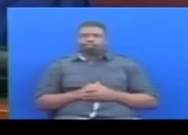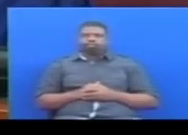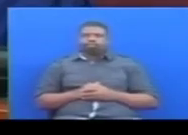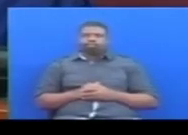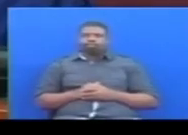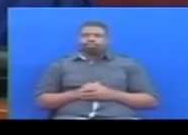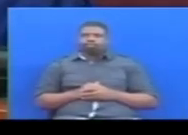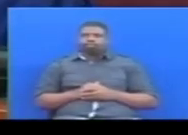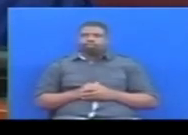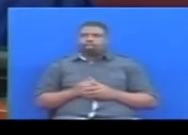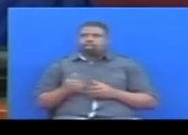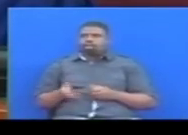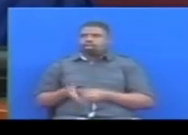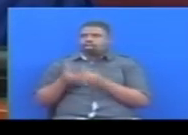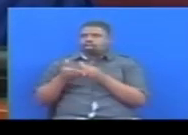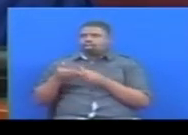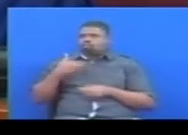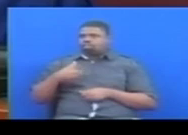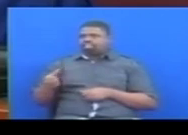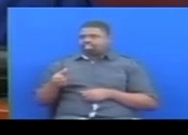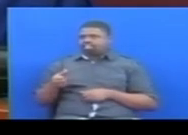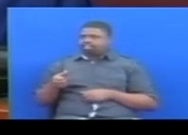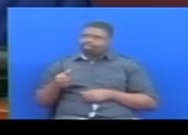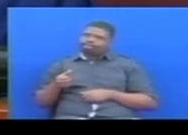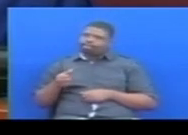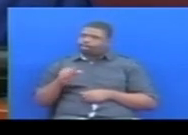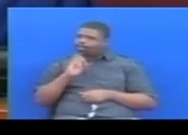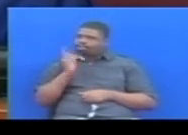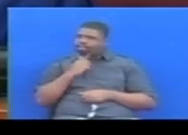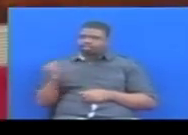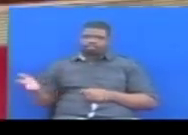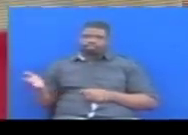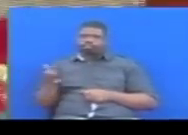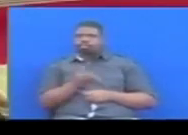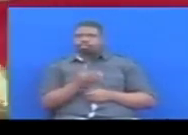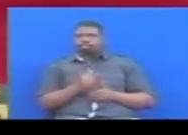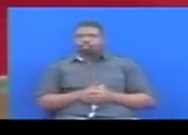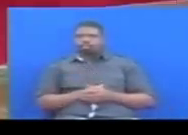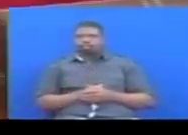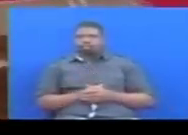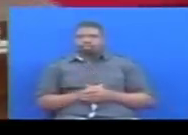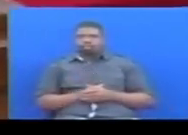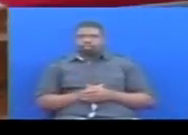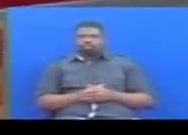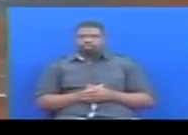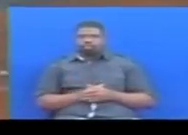Mheshimiwa Naibu Waziri wa Afya, Maendeleo ya Jamii, Jinsia, Wazee na Watoto, majibu.